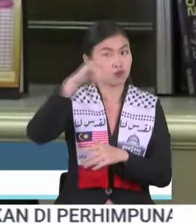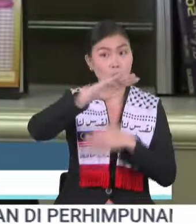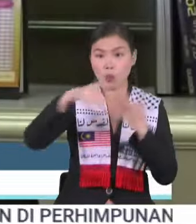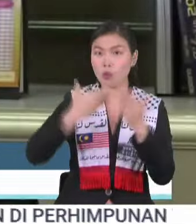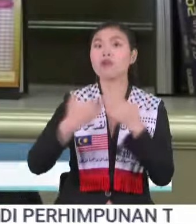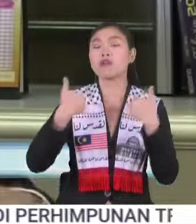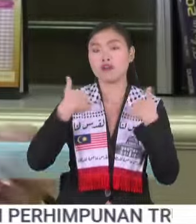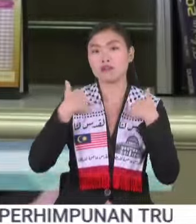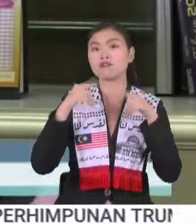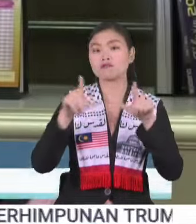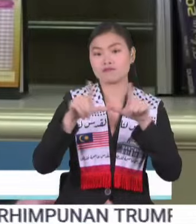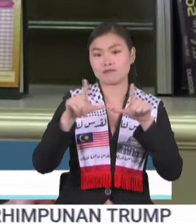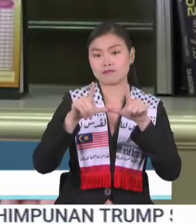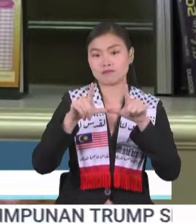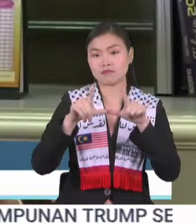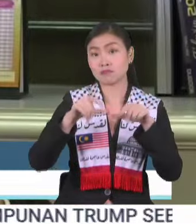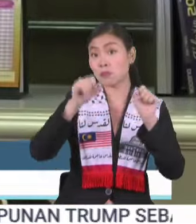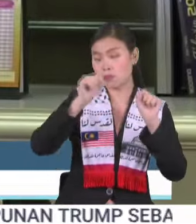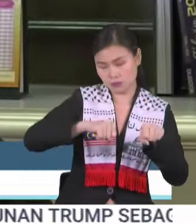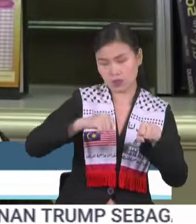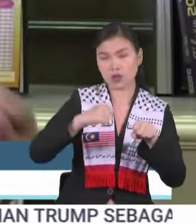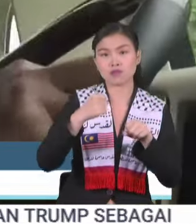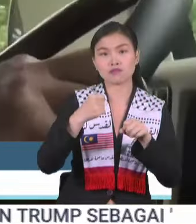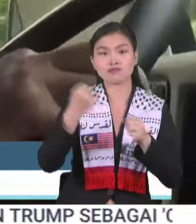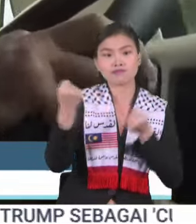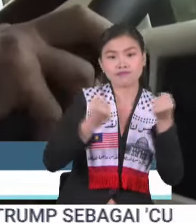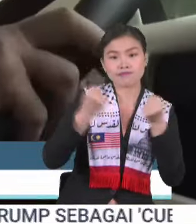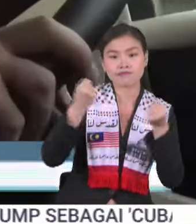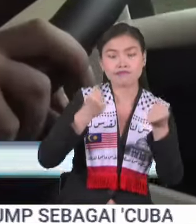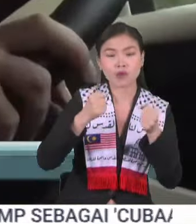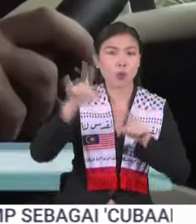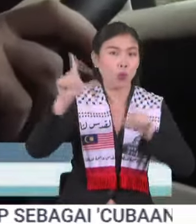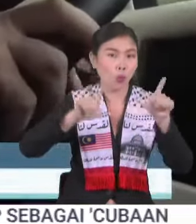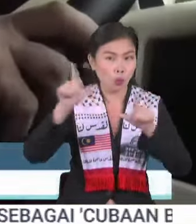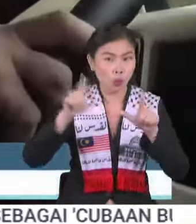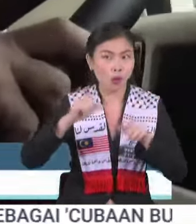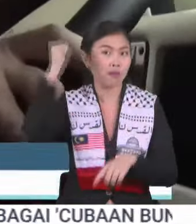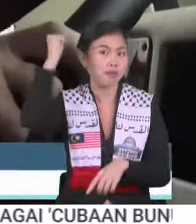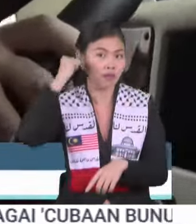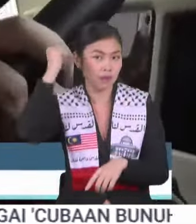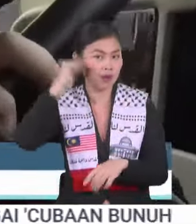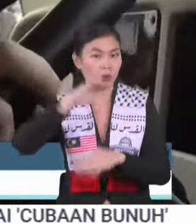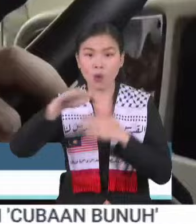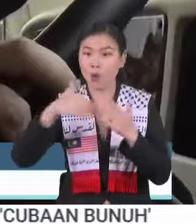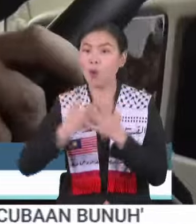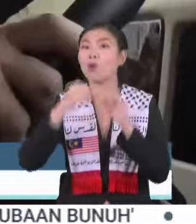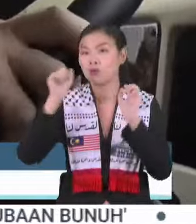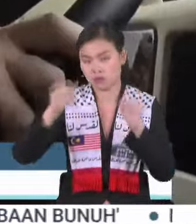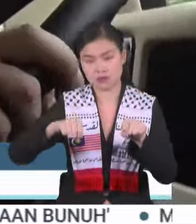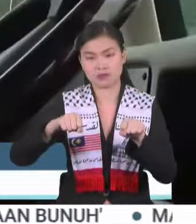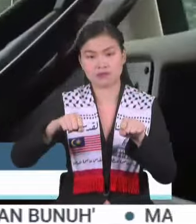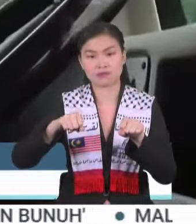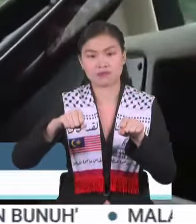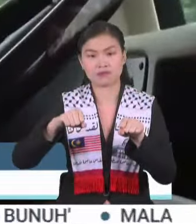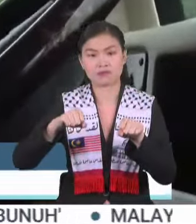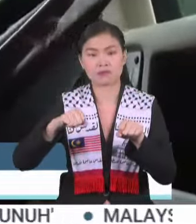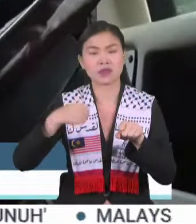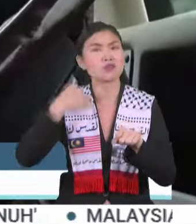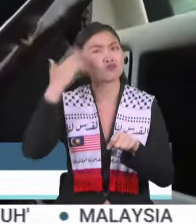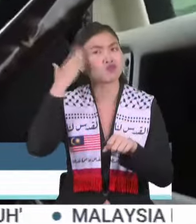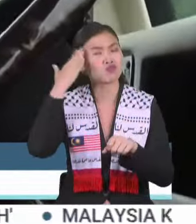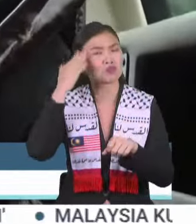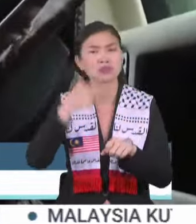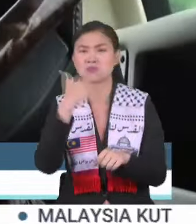Mandu truk, boleh mandu bas, semua dia boleh buat. Yang saya tahu, yang selalu tuanku kata, yang